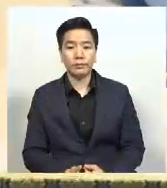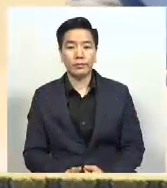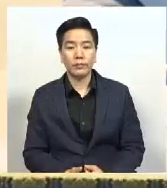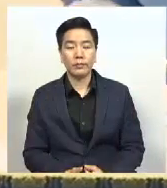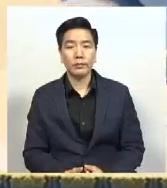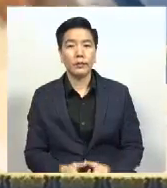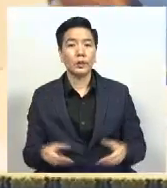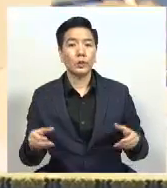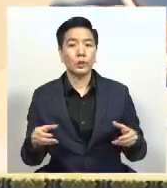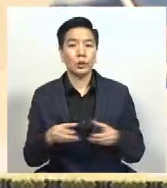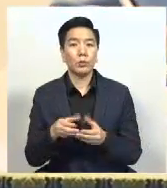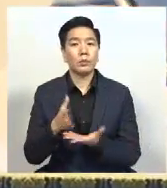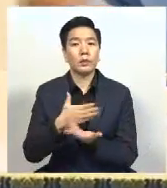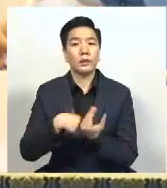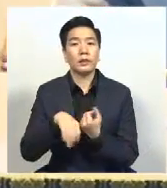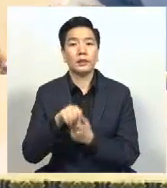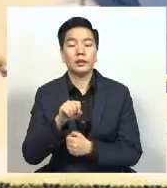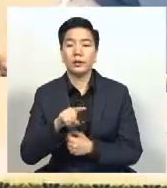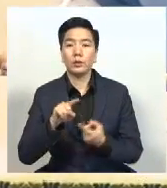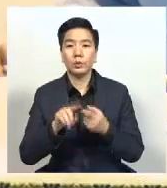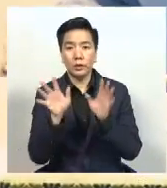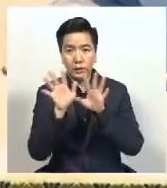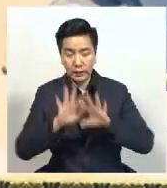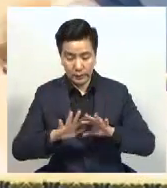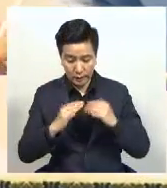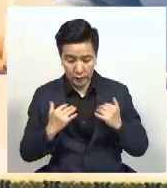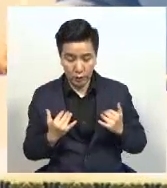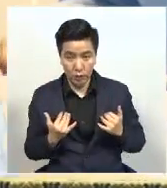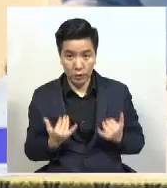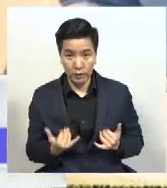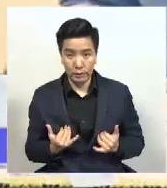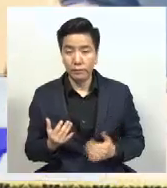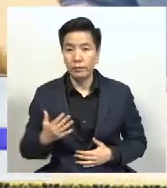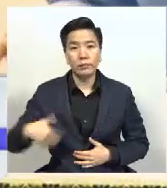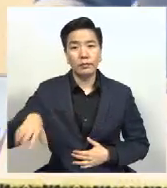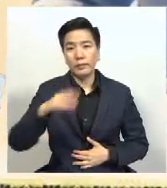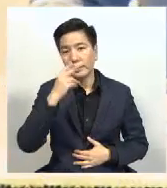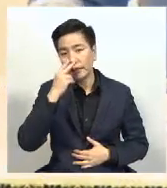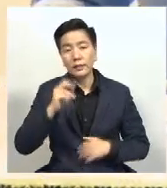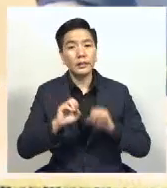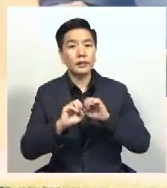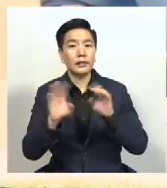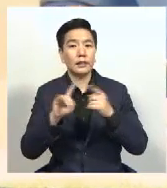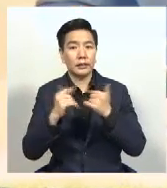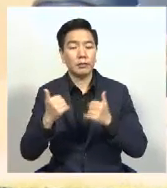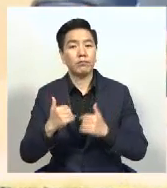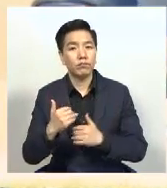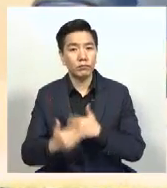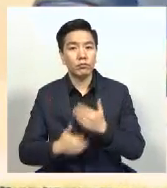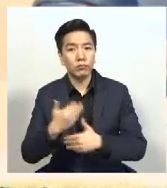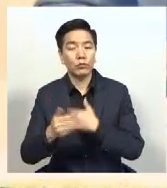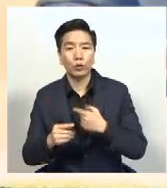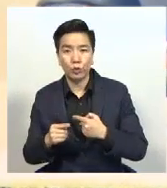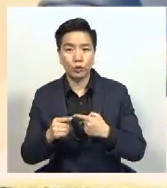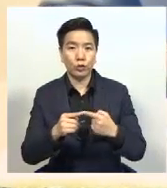กลุ่มทางเศรษฐกิจของอาเซียนในทุกวันนี้เป็นที่ประจักษ์ชัดว่ามีพัฒนาการอย่างต่